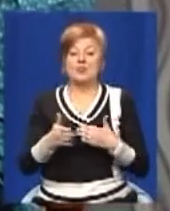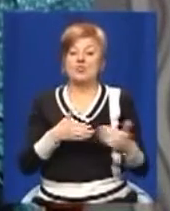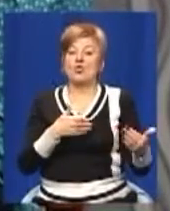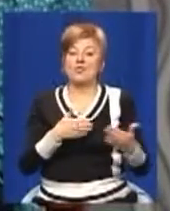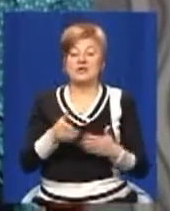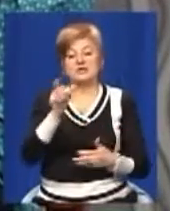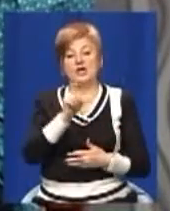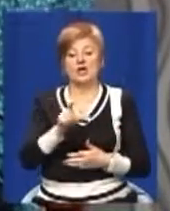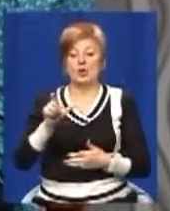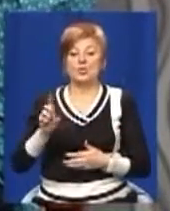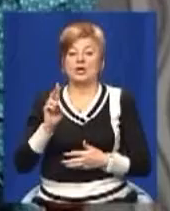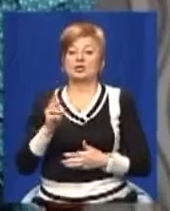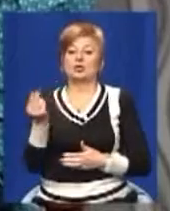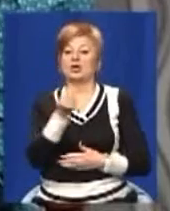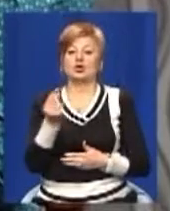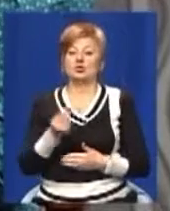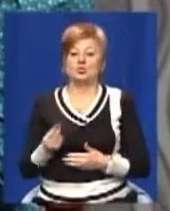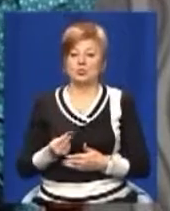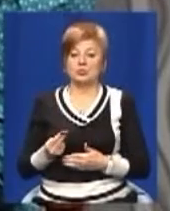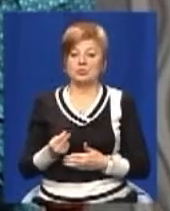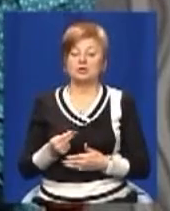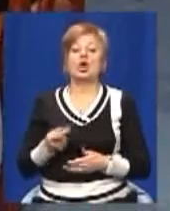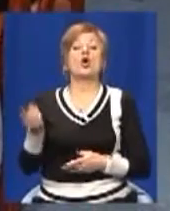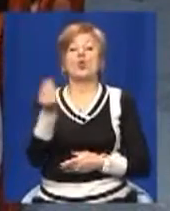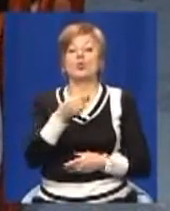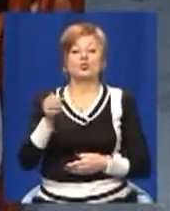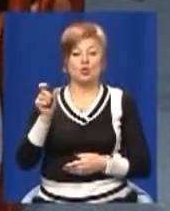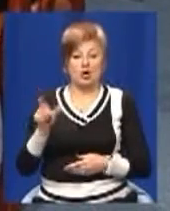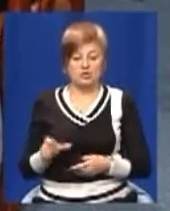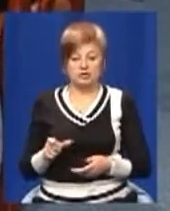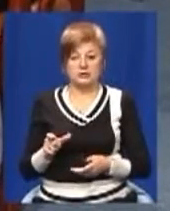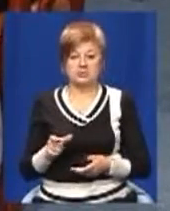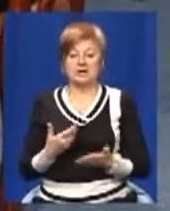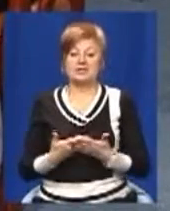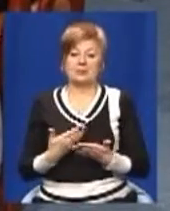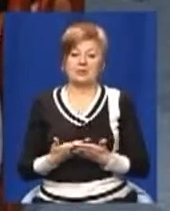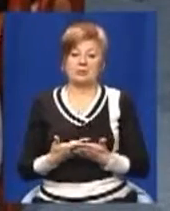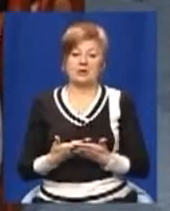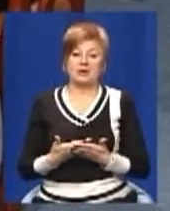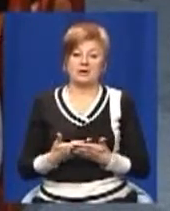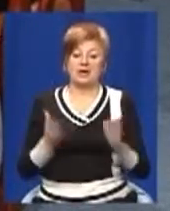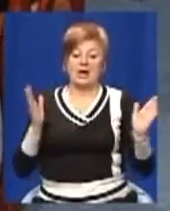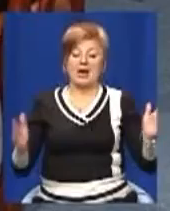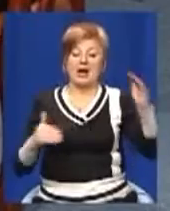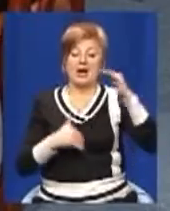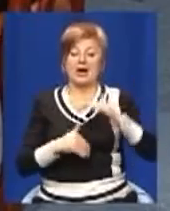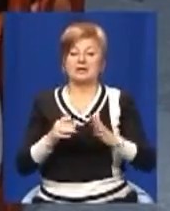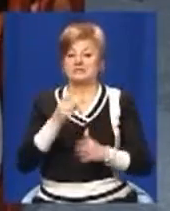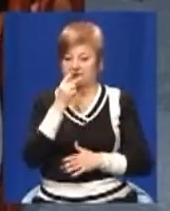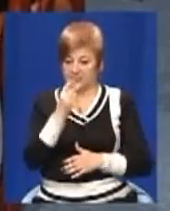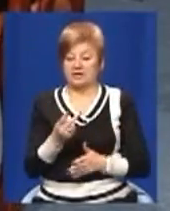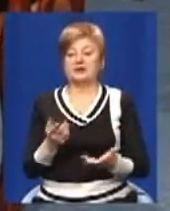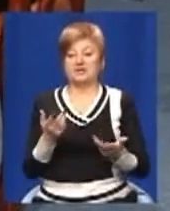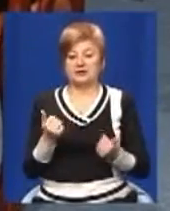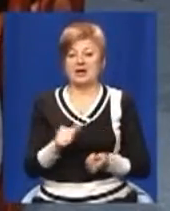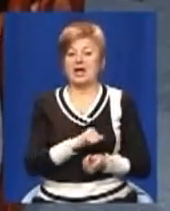або людей, які от малюють? Якісь художники, наприклад. Картини, напевне, бачила.